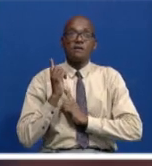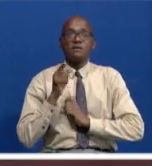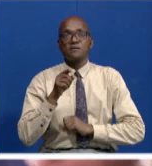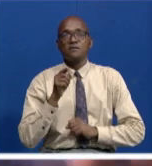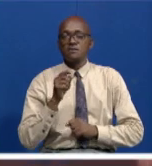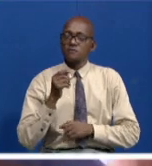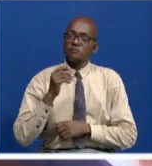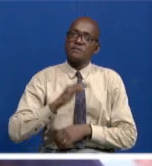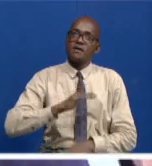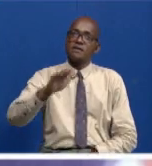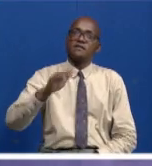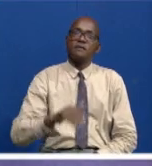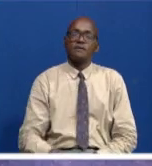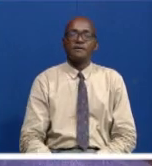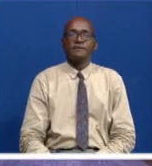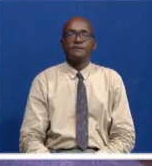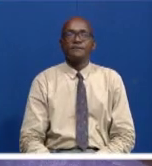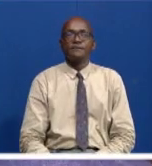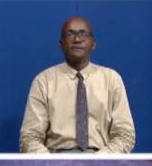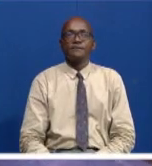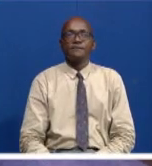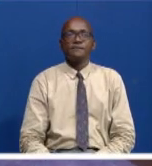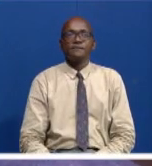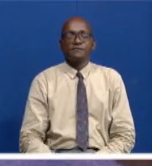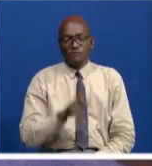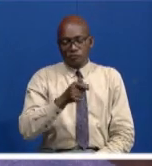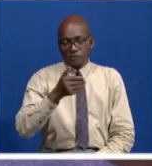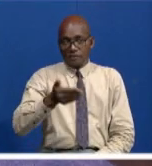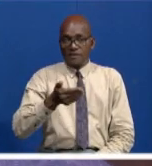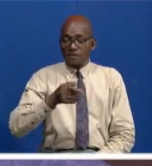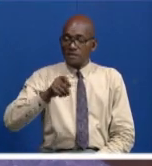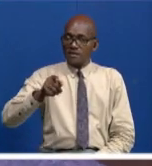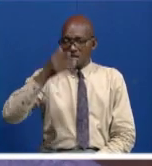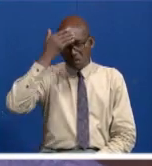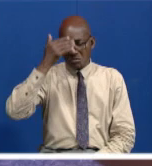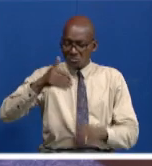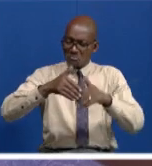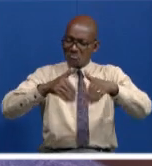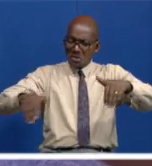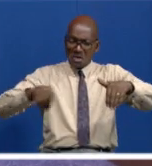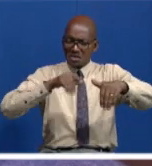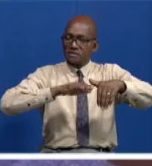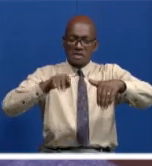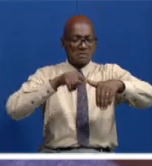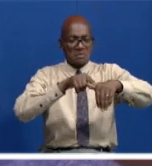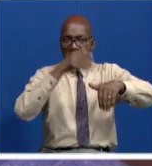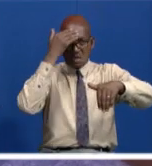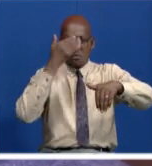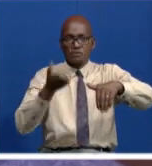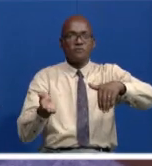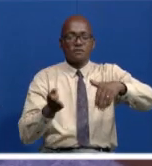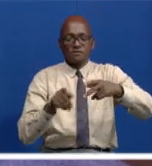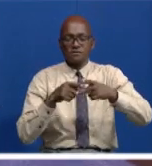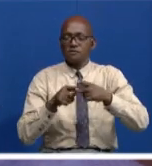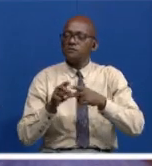w hawui mpaka wa shamba na wale wzi wamia pale